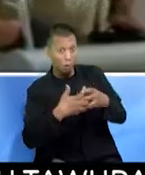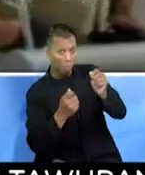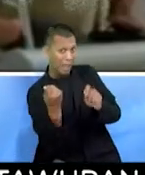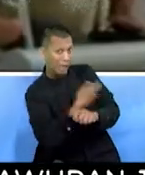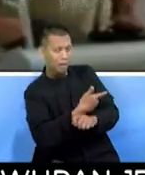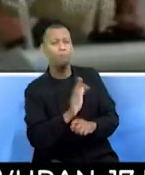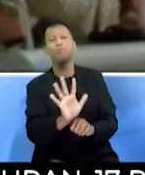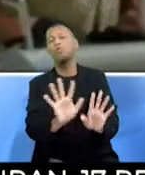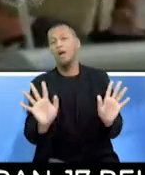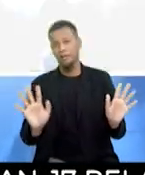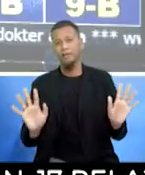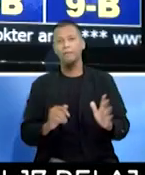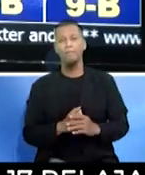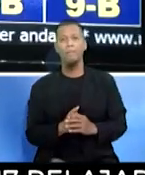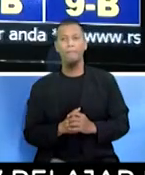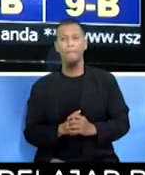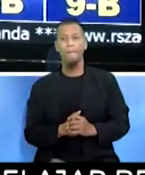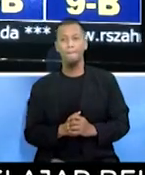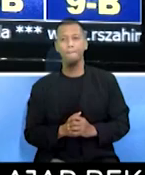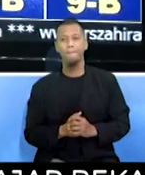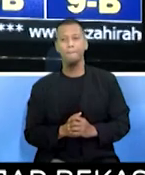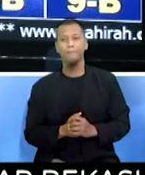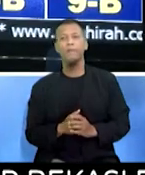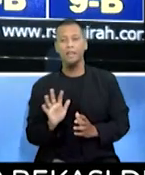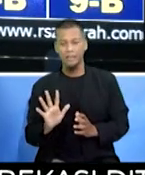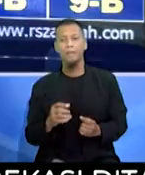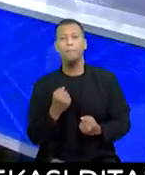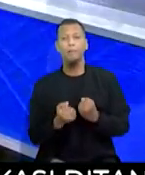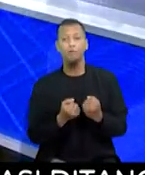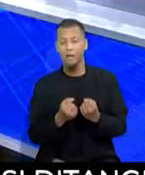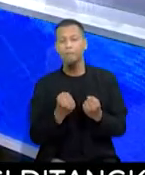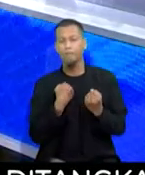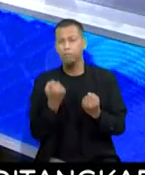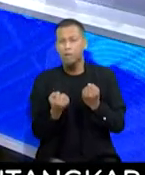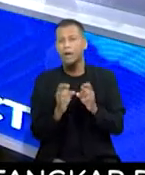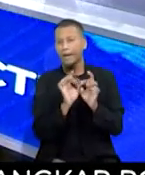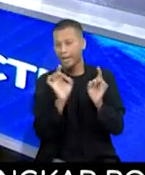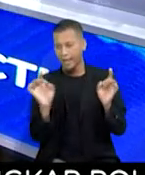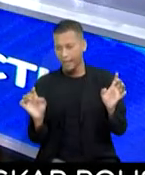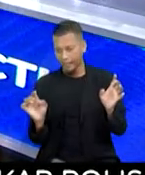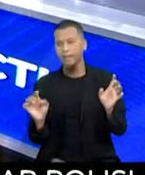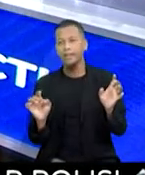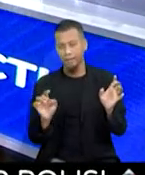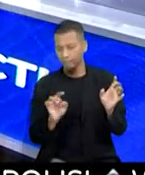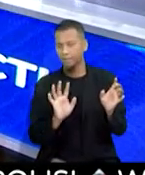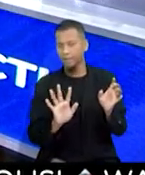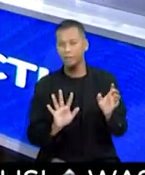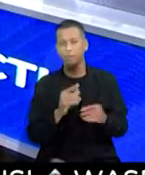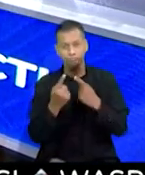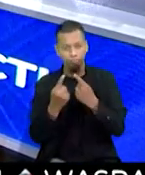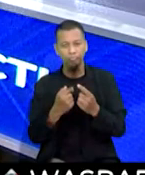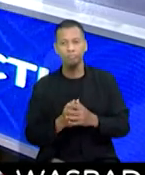akan dibayarkan atau di-cover oleh pemerintah. Baik, ini kemudian terkait dengan penerapan kelas rawat inap standar.